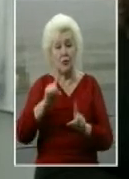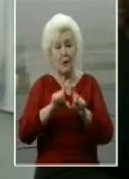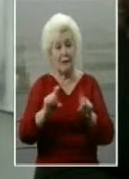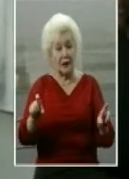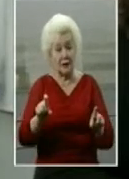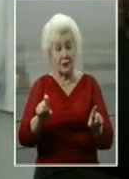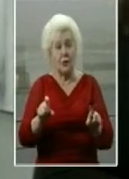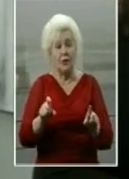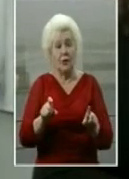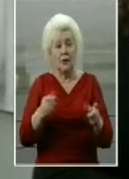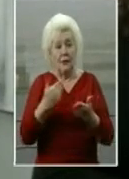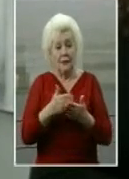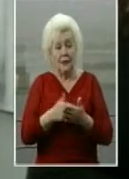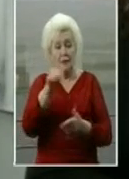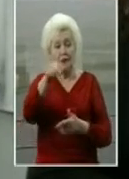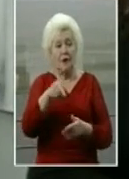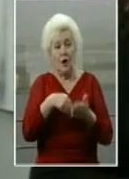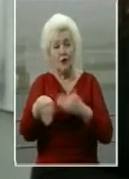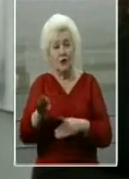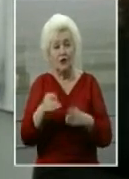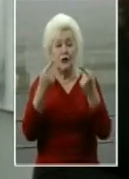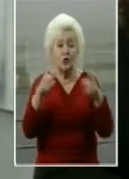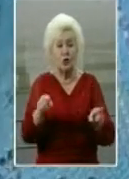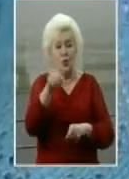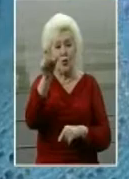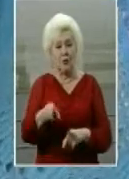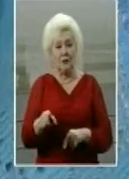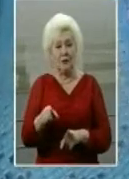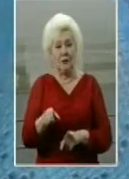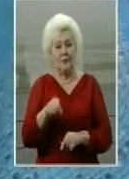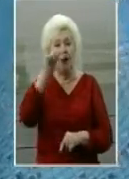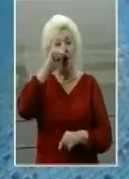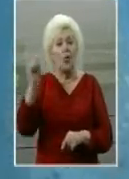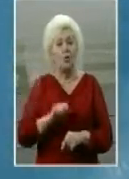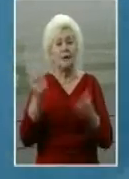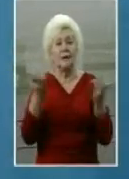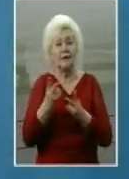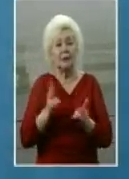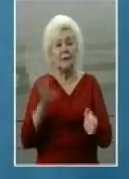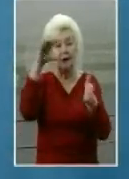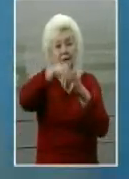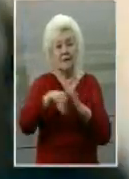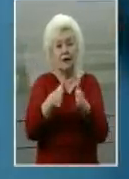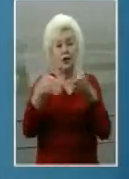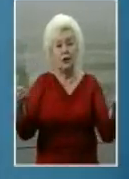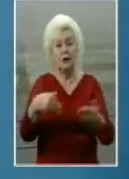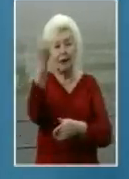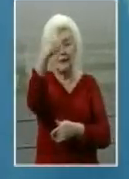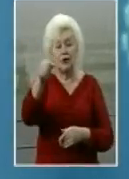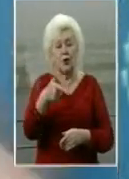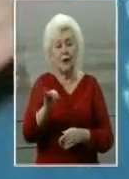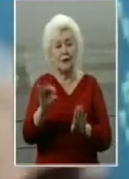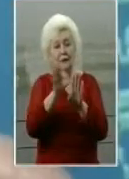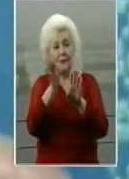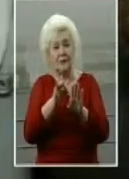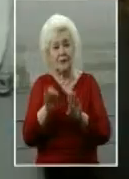майстерню, напевне, звідти вийшла зовсім другою людиною. Українців треба заносити до книги рекордів Гіннеса з